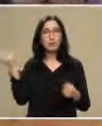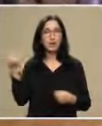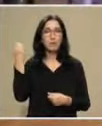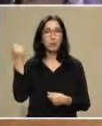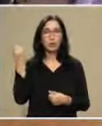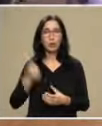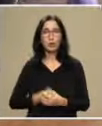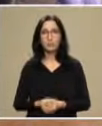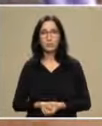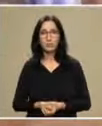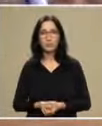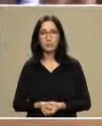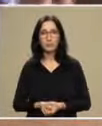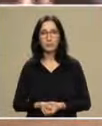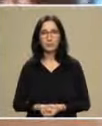фолклор.